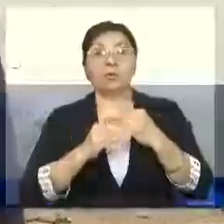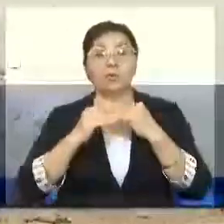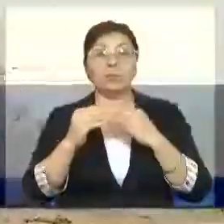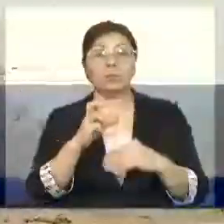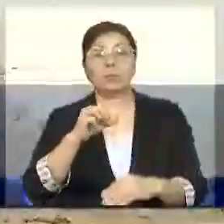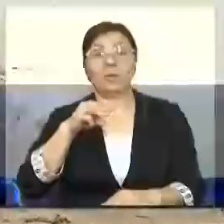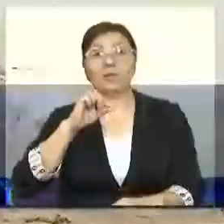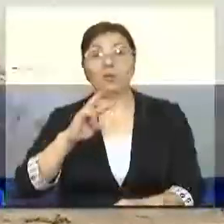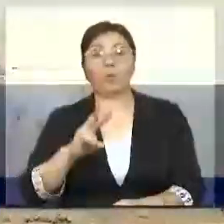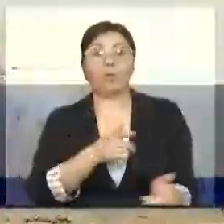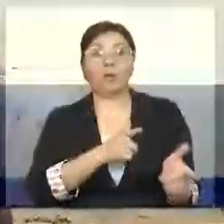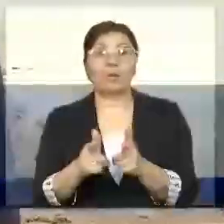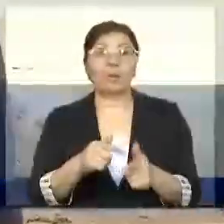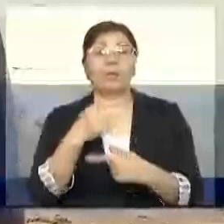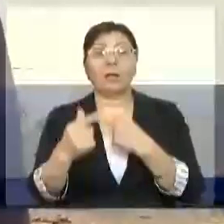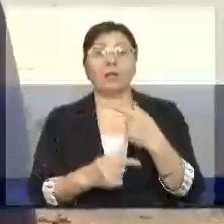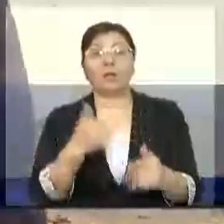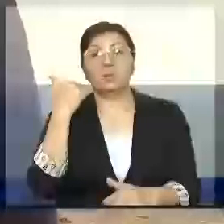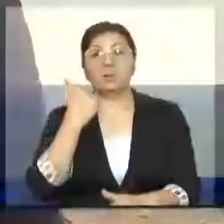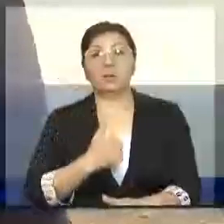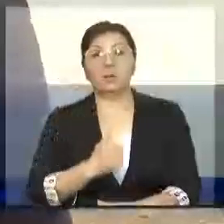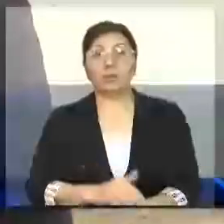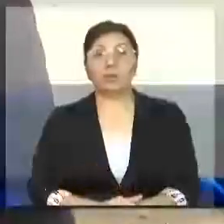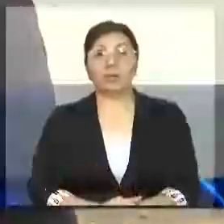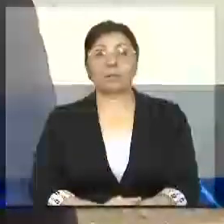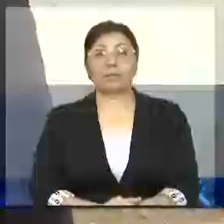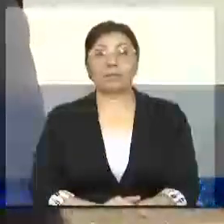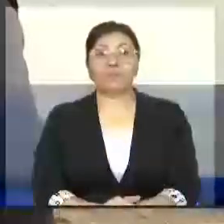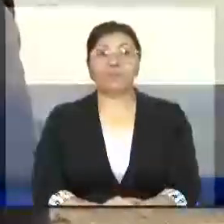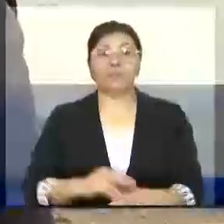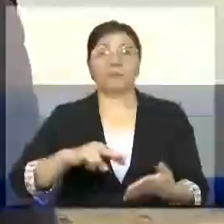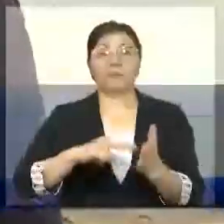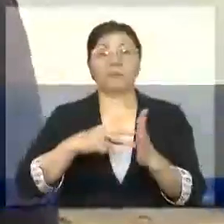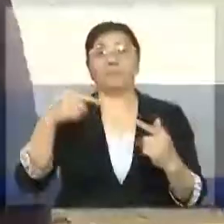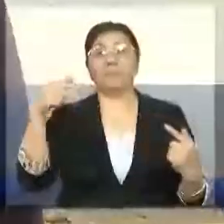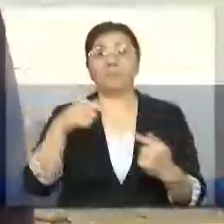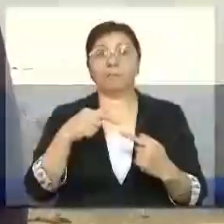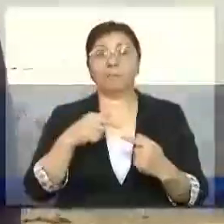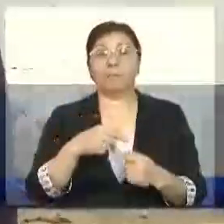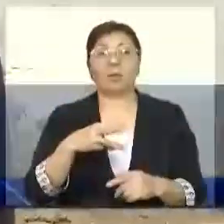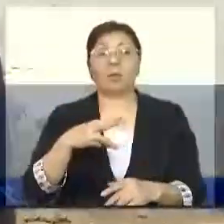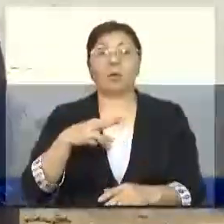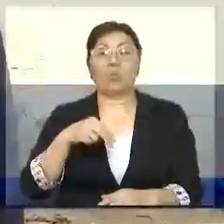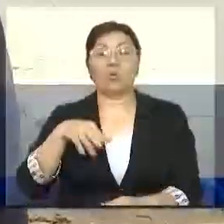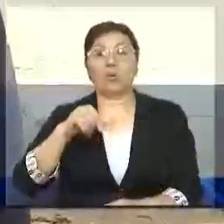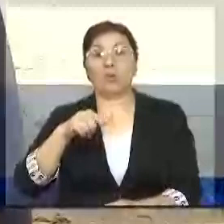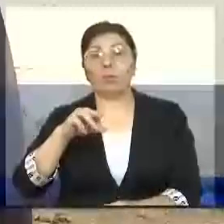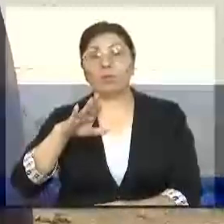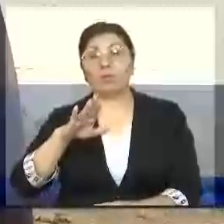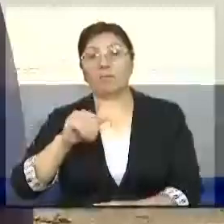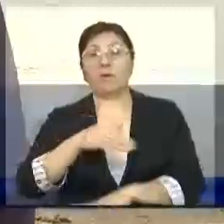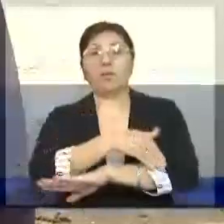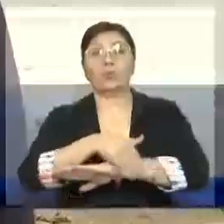бетондары құйылып жатыр. Осы алдымыздағы жетте план бойынша осы Молдағұлова көшесін